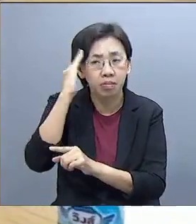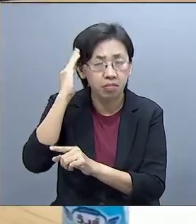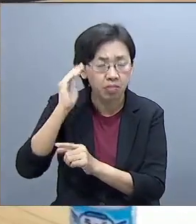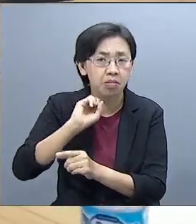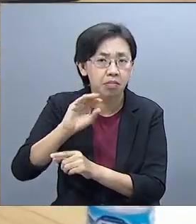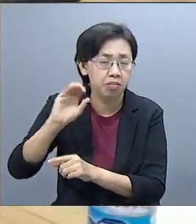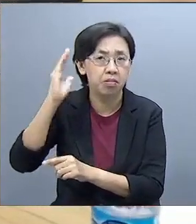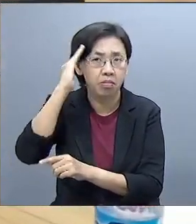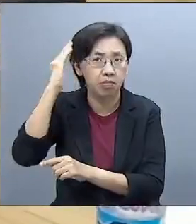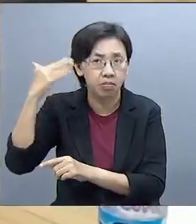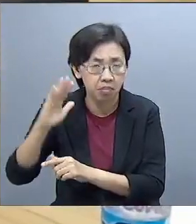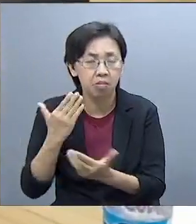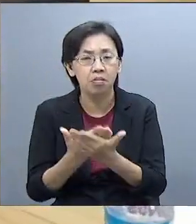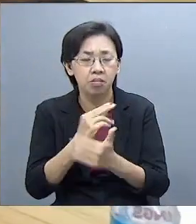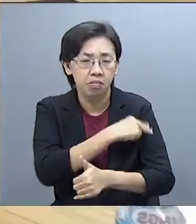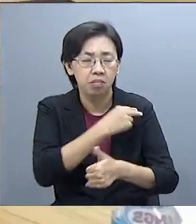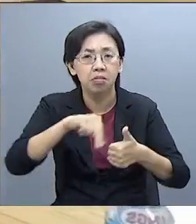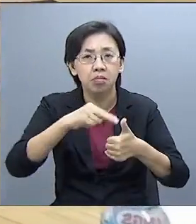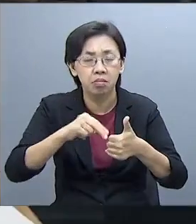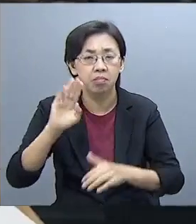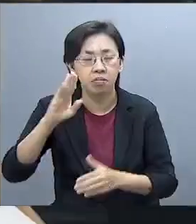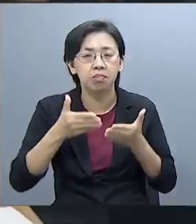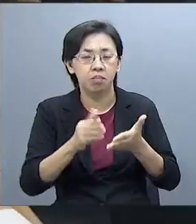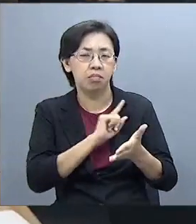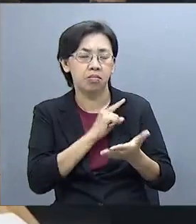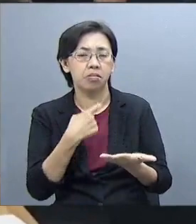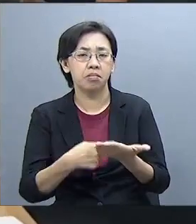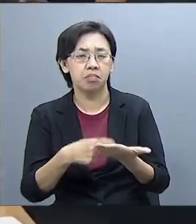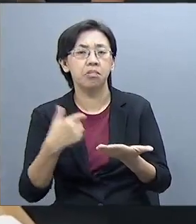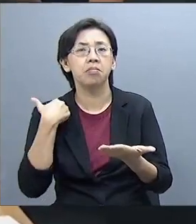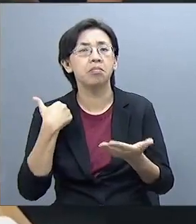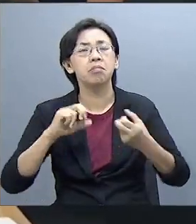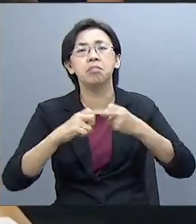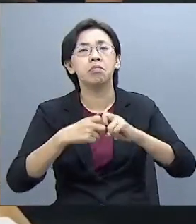แล้วนะคะส่วนค่ารักษาพยาบาลบริษัทเรือได้ทำประกันไว้จึงไม่มีปัญหาค่ะ